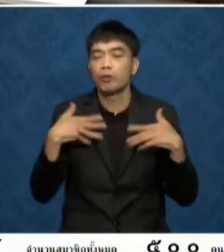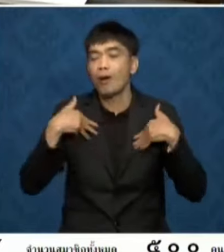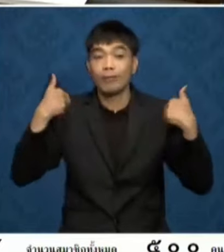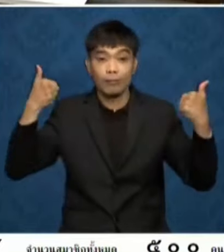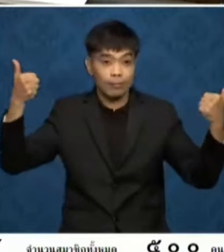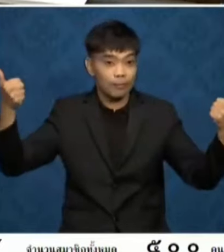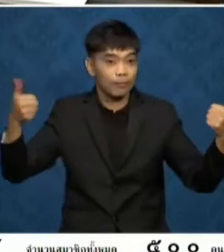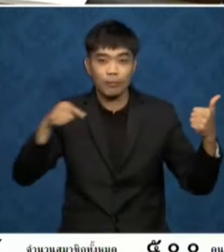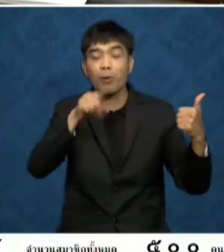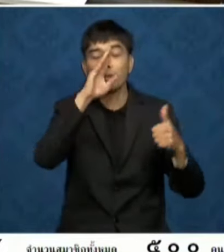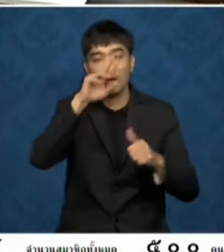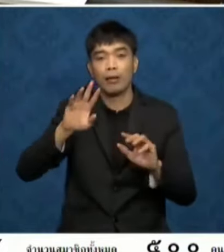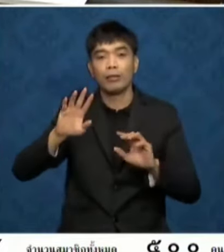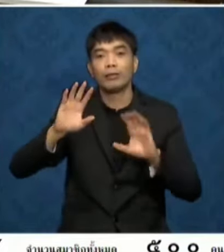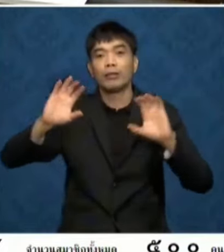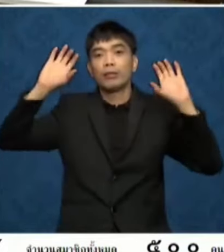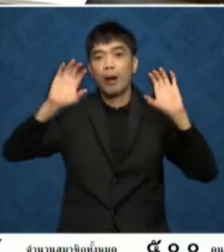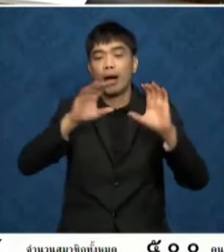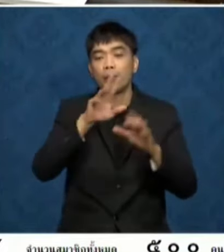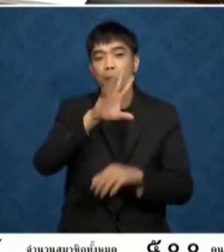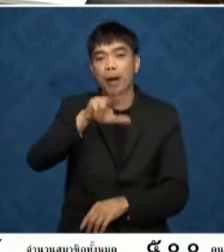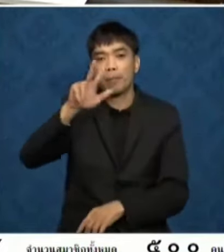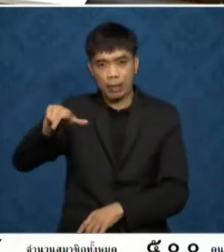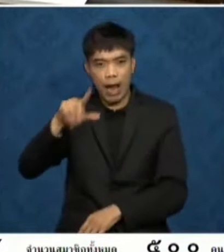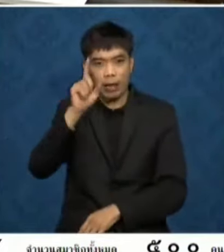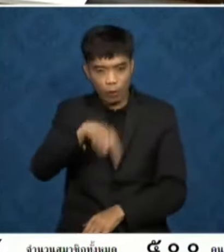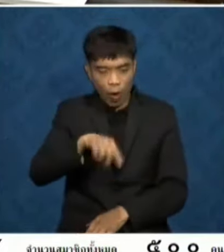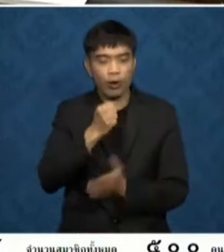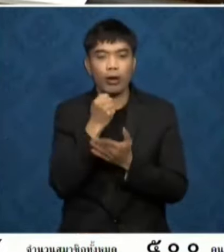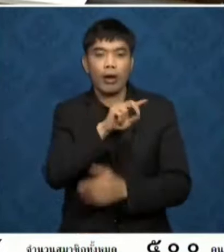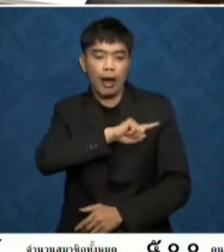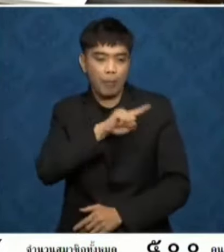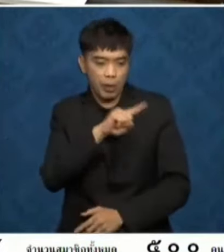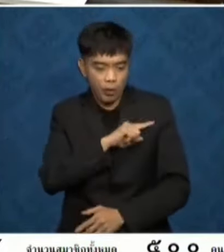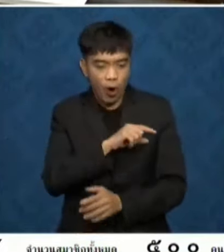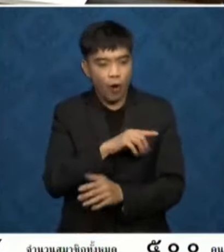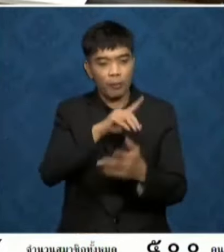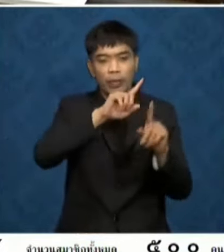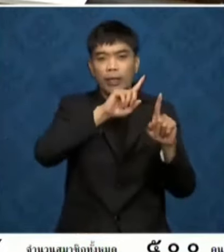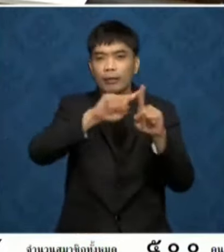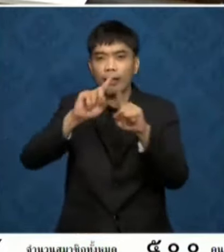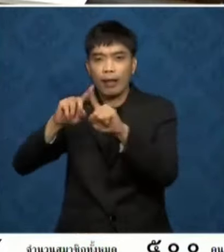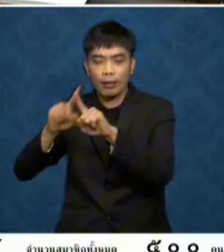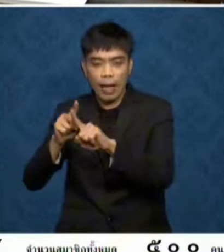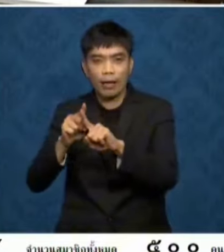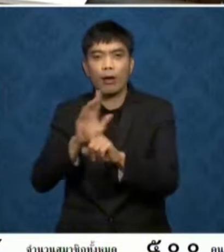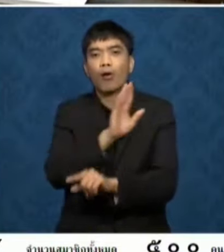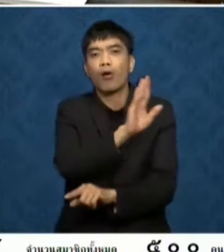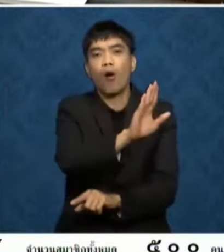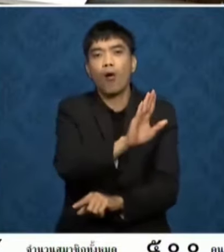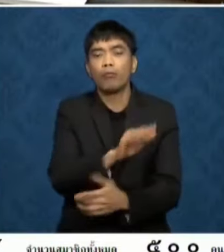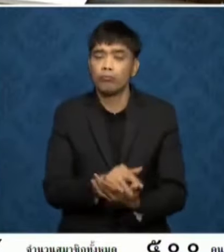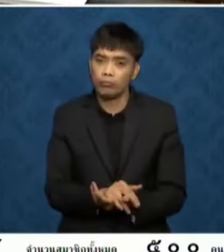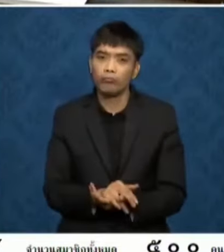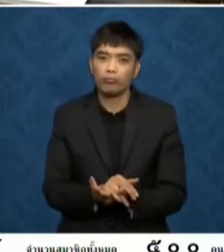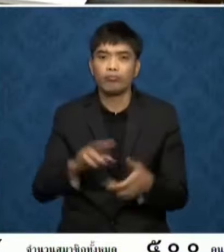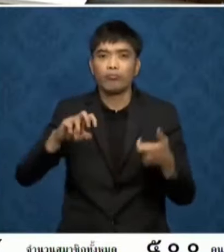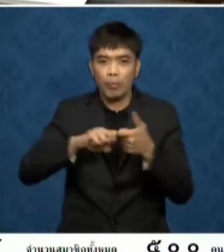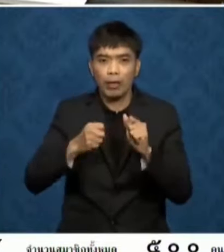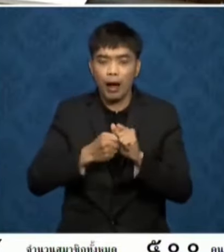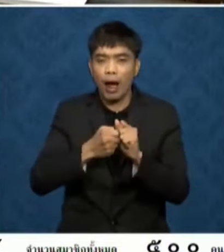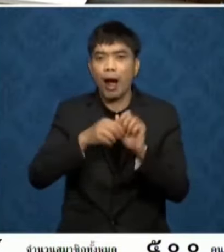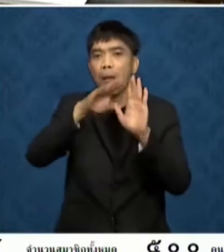ทยยังต้องมาตามชดใช้ความเสียหายให้กับรัฐบาลประยุทธ์อีกด้วยค่ะท่านประธานคะปัญหาจากการดำเนินงานที่